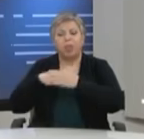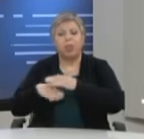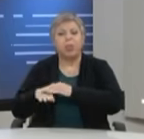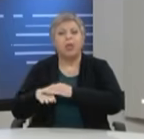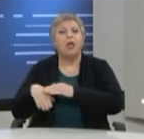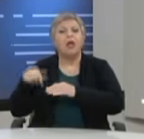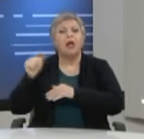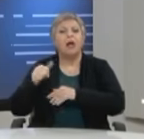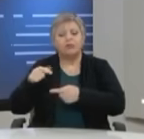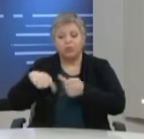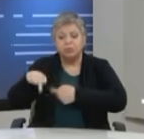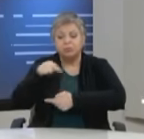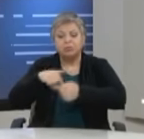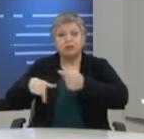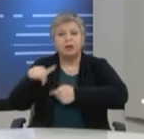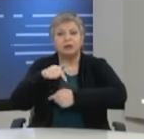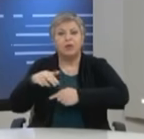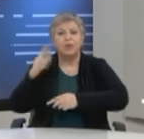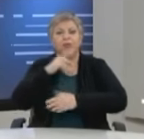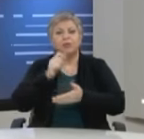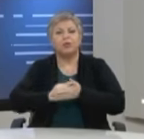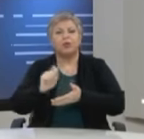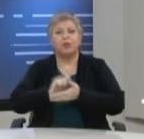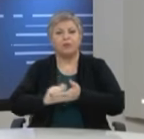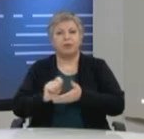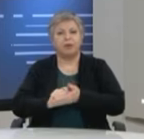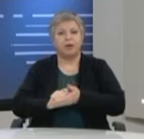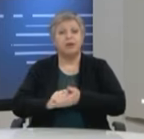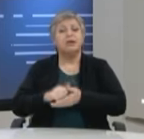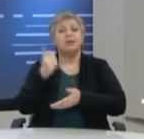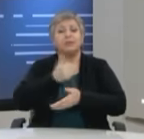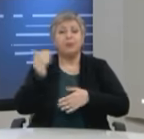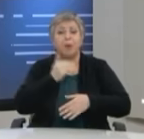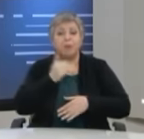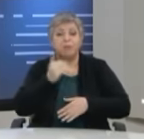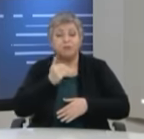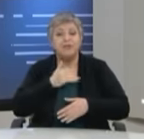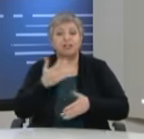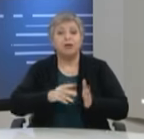αντιπολίτευση. Άρον-άρον υπέγραψε τις πρέσπες ο κύριος Τσίπρας με τη βοήθεια του κύριου Καμένου.